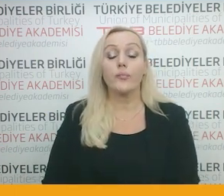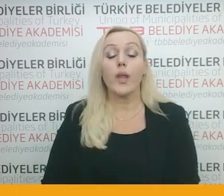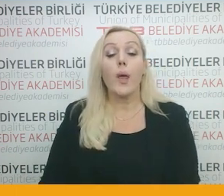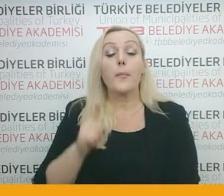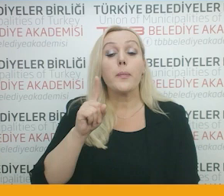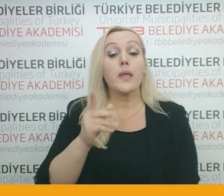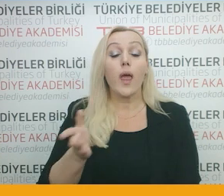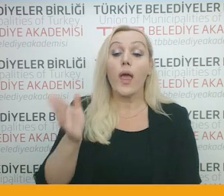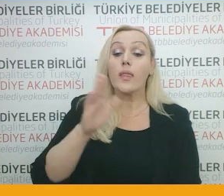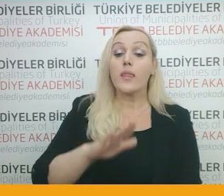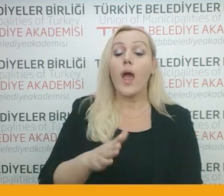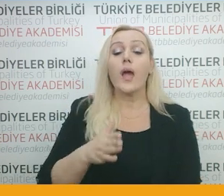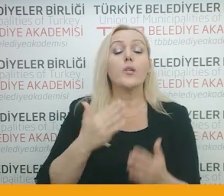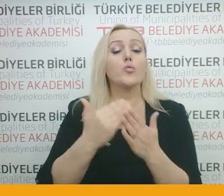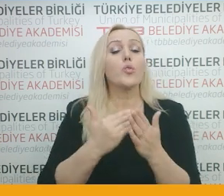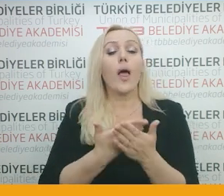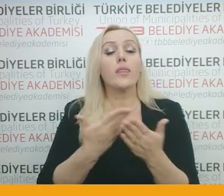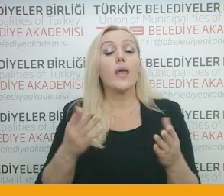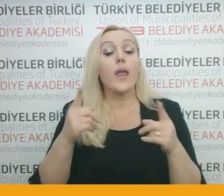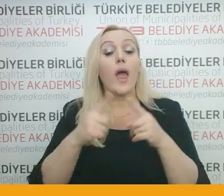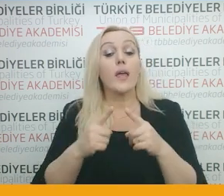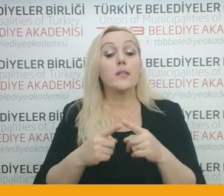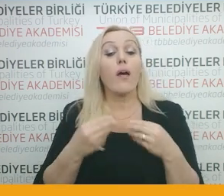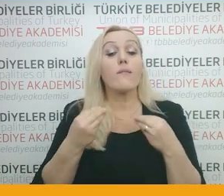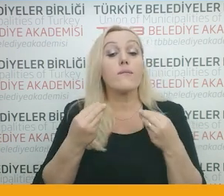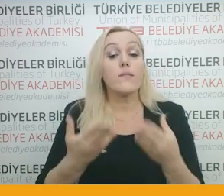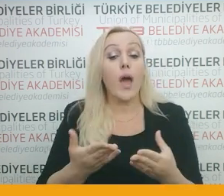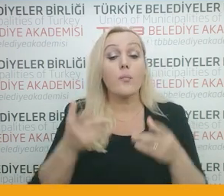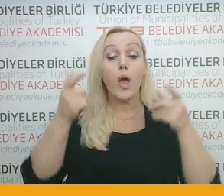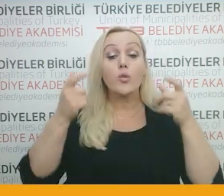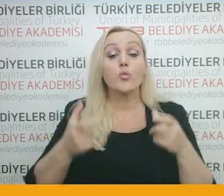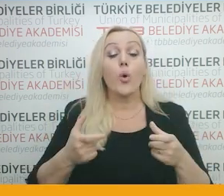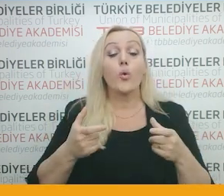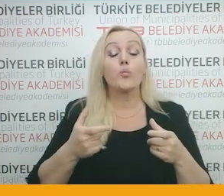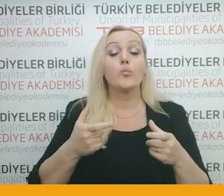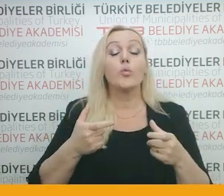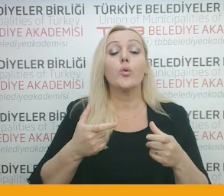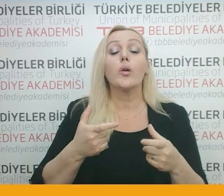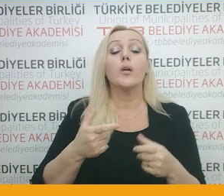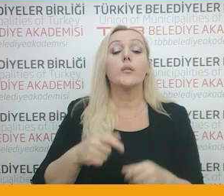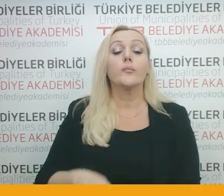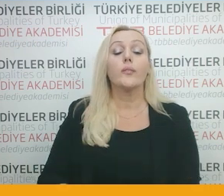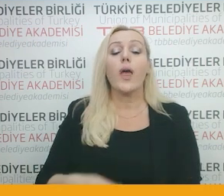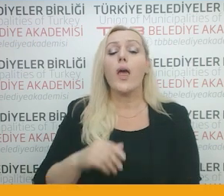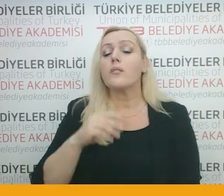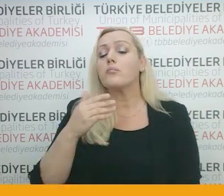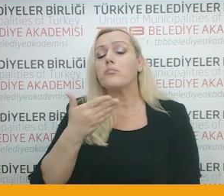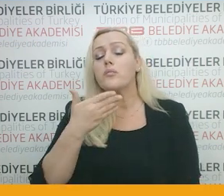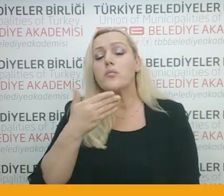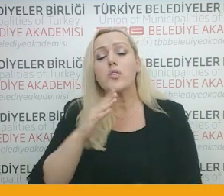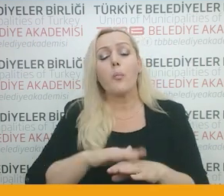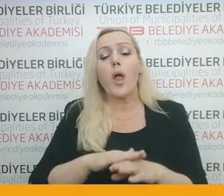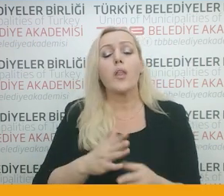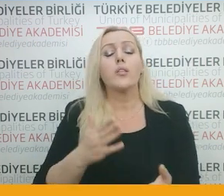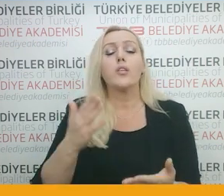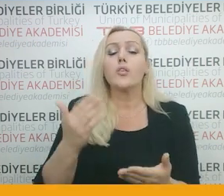Bir diğer esasımız neydi? Hesap verme sorumluluğundan bahsediyoruz arkadaşlar. Hesap verme sorumluluğu her türlü kamu kaynağının